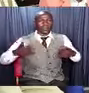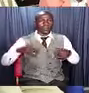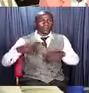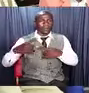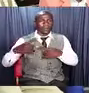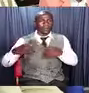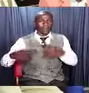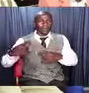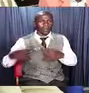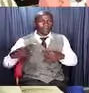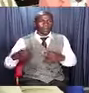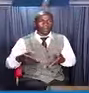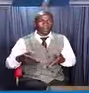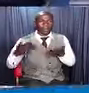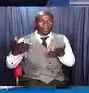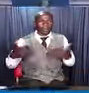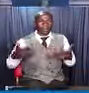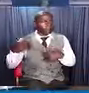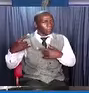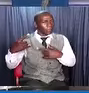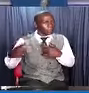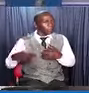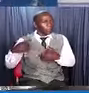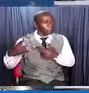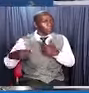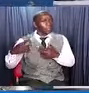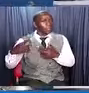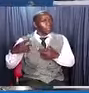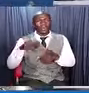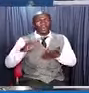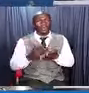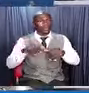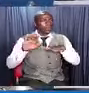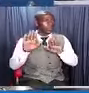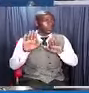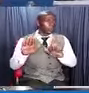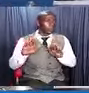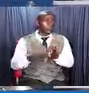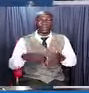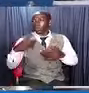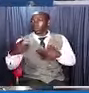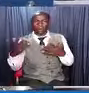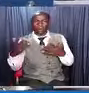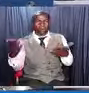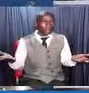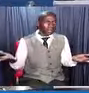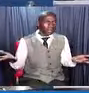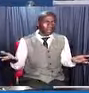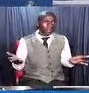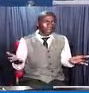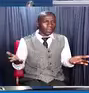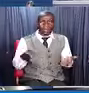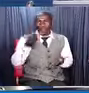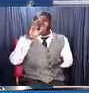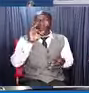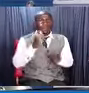are joyful that is exceeding. Kutoa vitu kwa kudumu. Giving things exceedingly. Si mara umechoka. Not sometimes mara vyaenda wapi. Sometimes where are they going to?